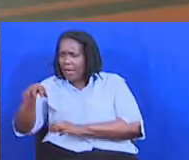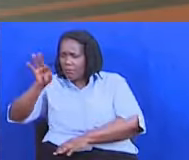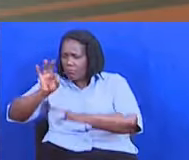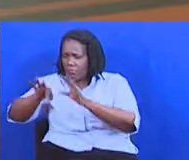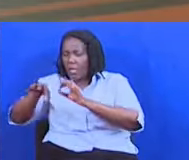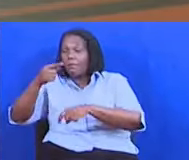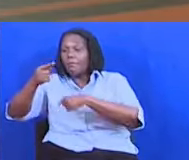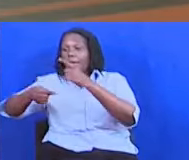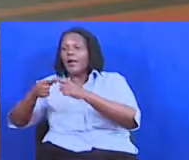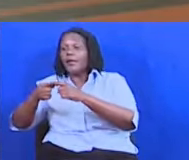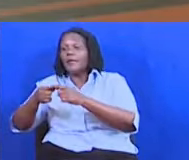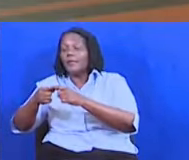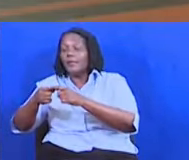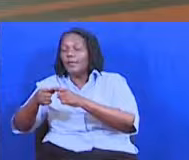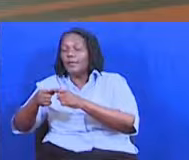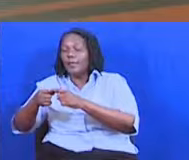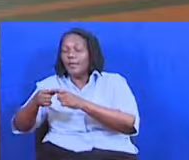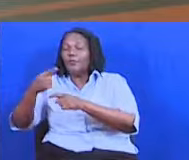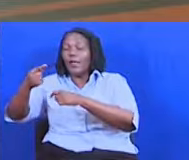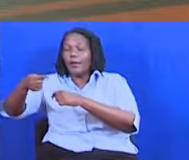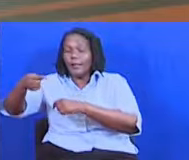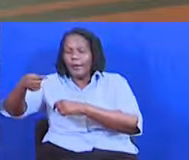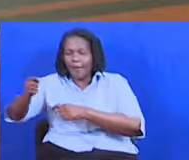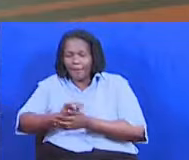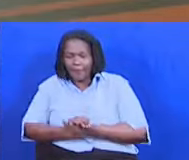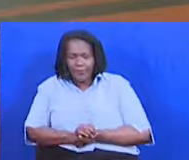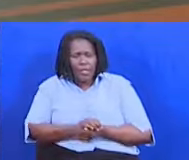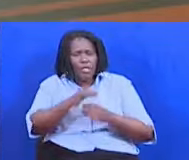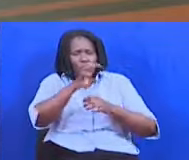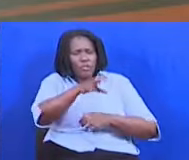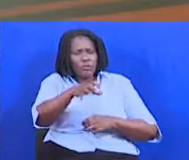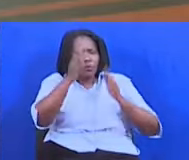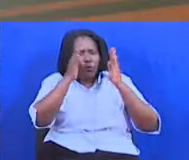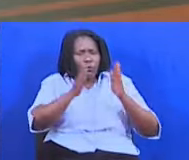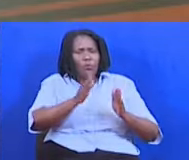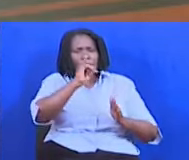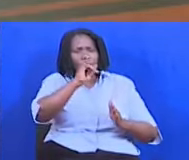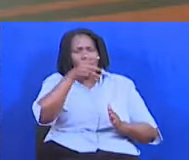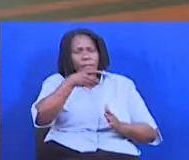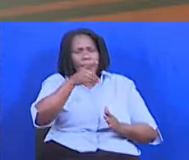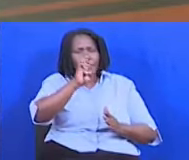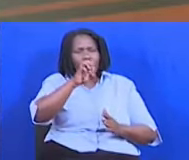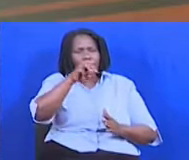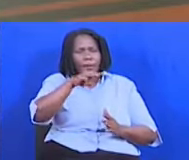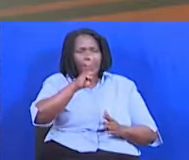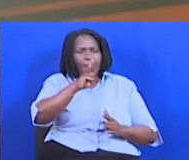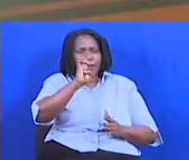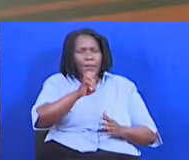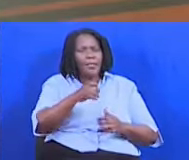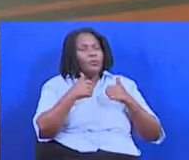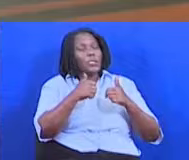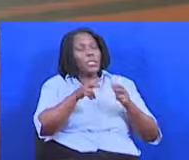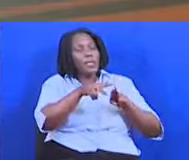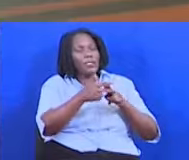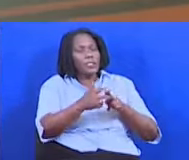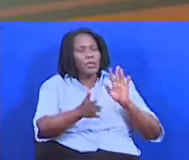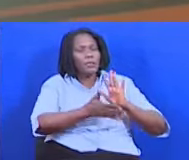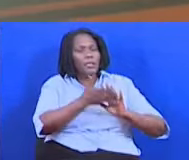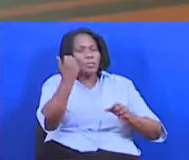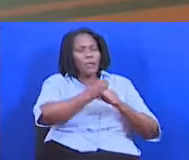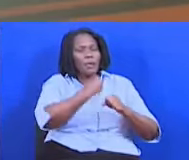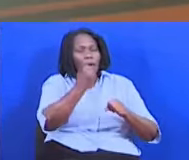zinaendelea. Kwa upande wa soko kuu la Ipembe, mkandarasi anatazamiwa kuanza utekelezaji wa mradi ifikapo